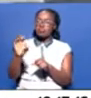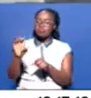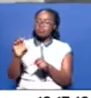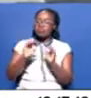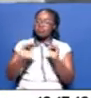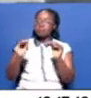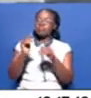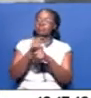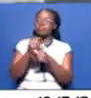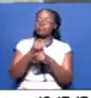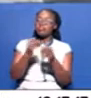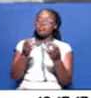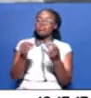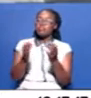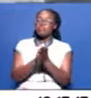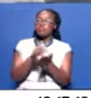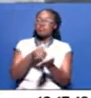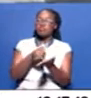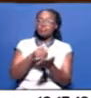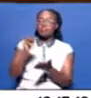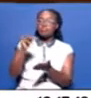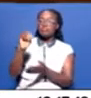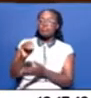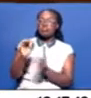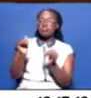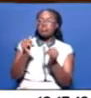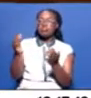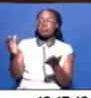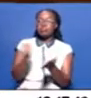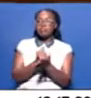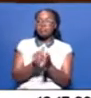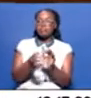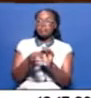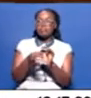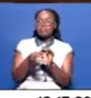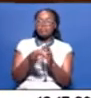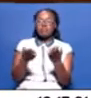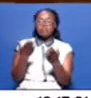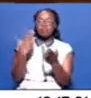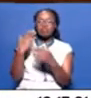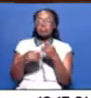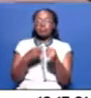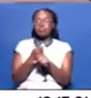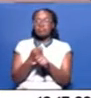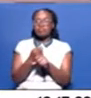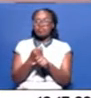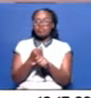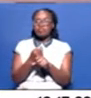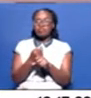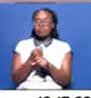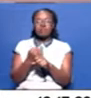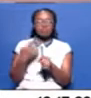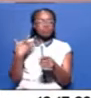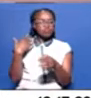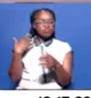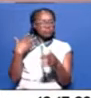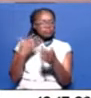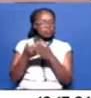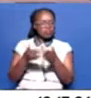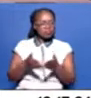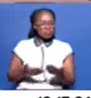Miongoni mwao ni Meng, mfanyakazi mpya aliyejiunga na kiwanda mwaka jana. Tangu utotoni amekuwa